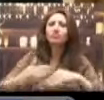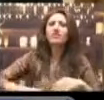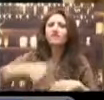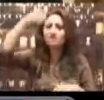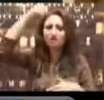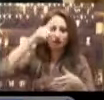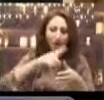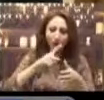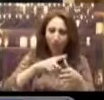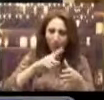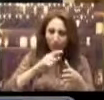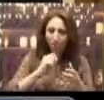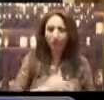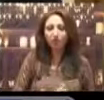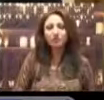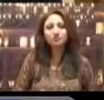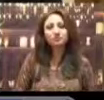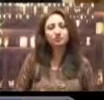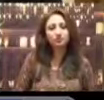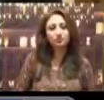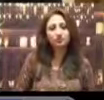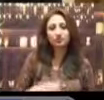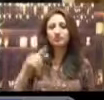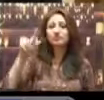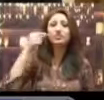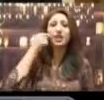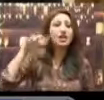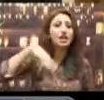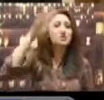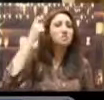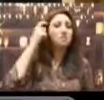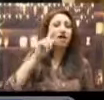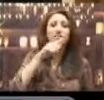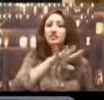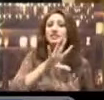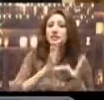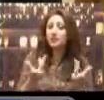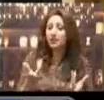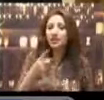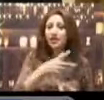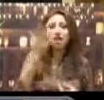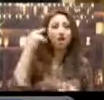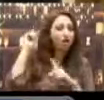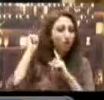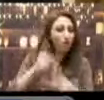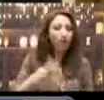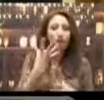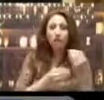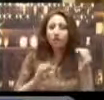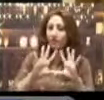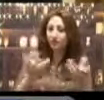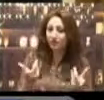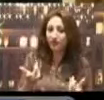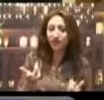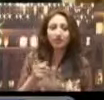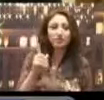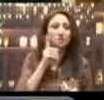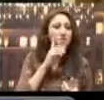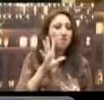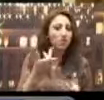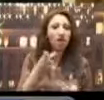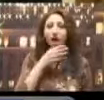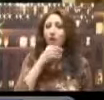لان الحقيقه يمكن انا وغيري من الناس كتير ما يعرفوش انت مين، بدايتك ايه، حكايتك ايه، اتولدت فين وطلعت منين، مين